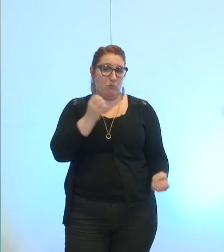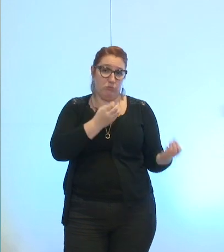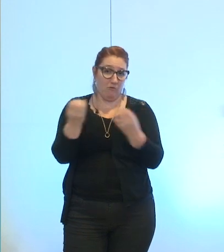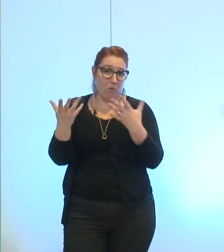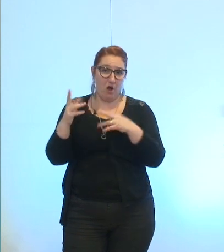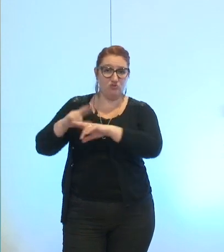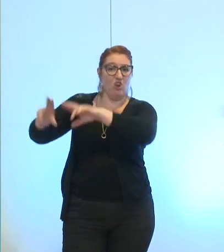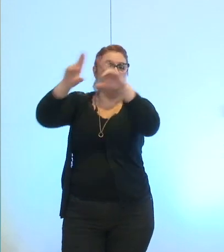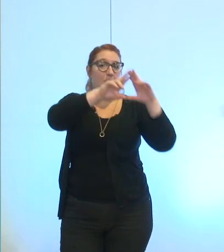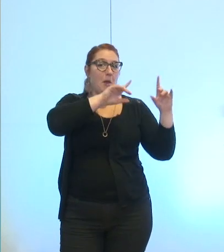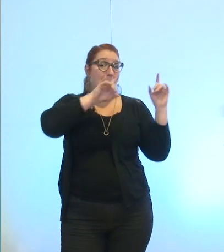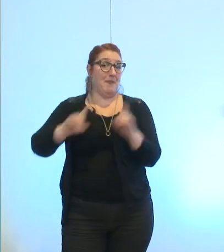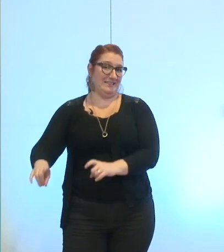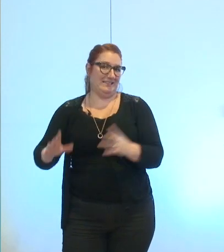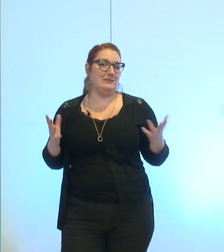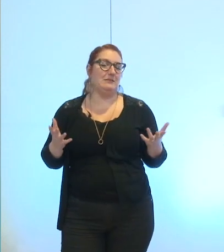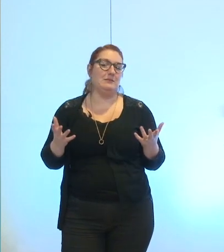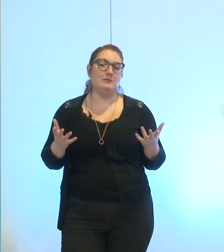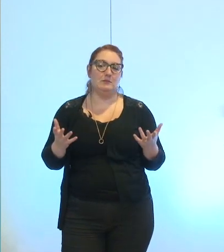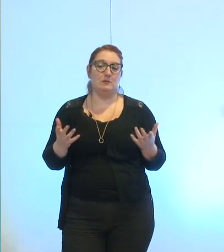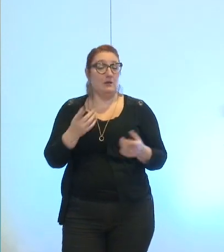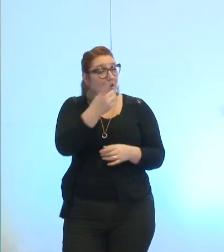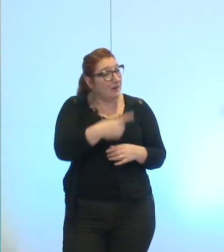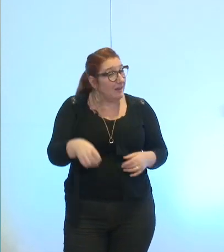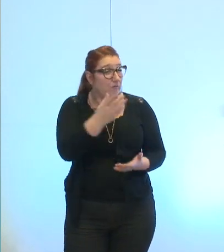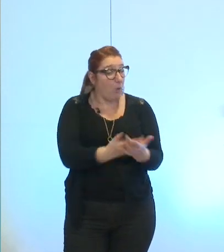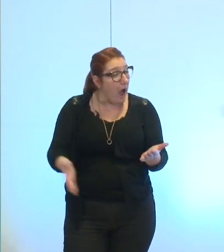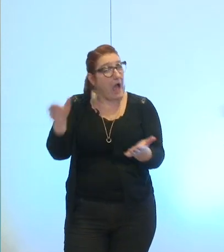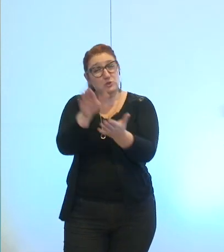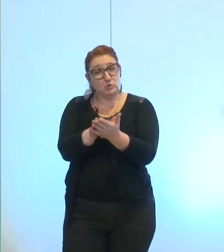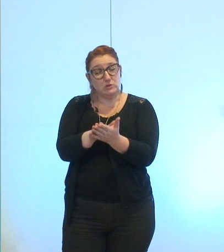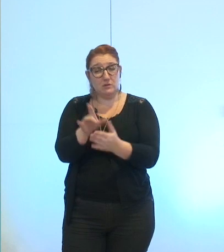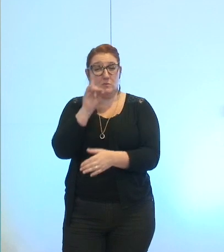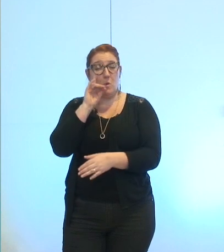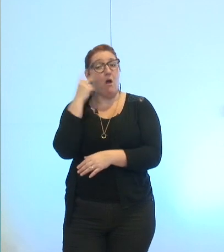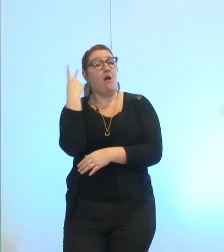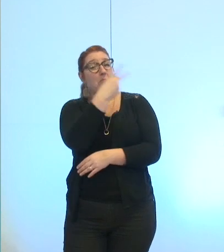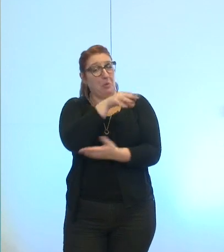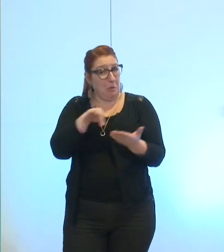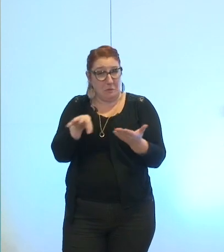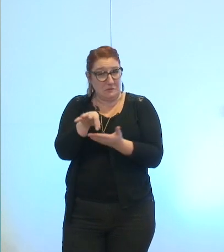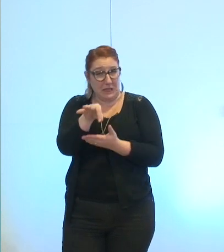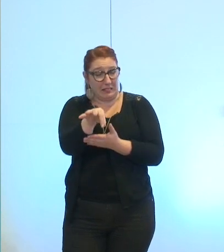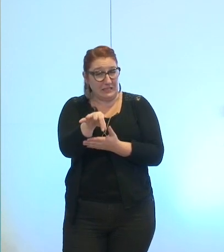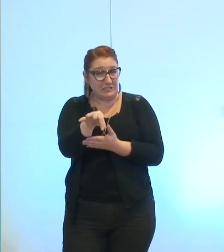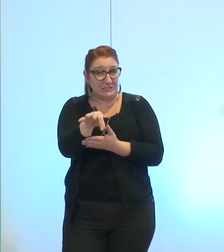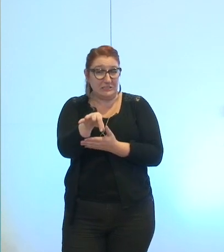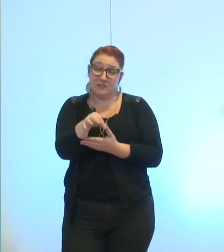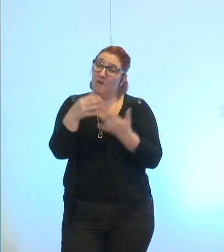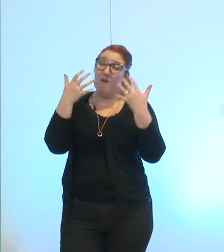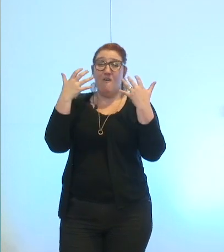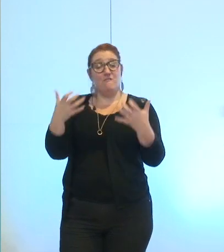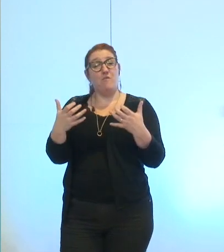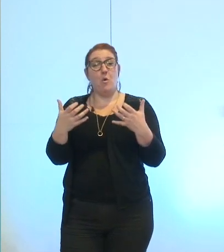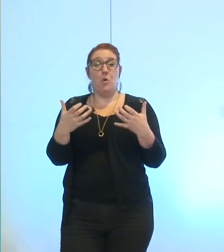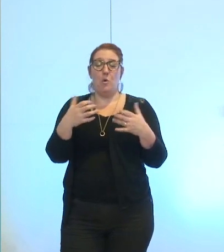et vous allez en rajouter une couche ici avec la décision qui est la vôtre de faire passer à 40